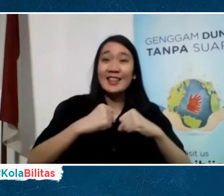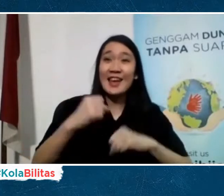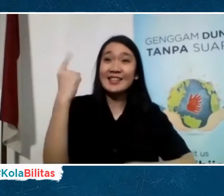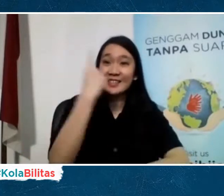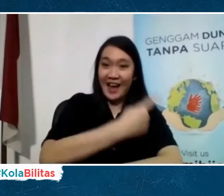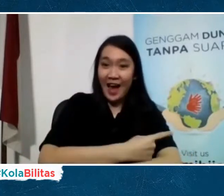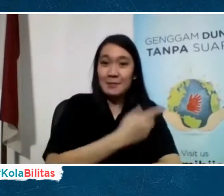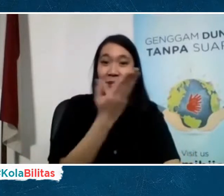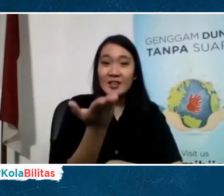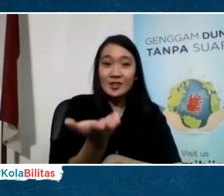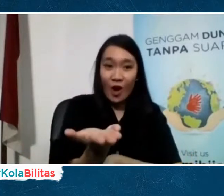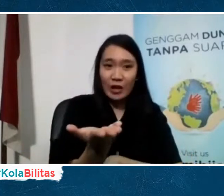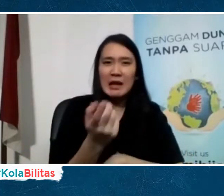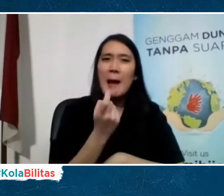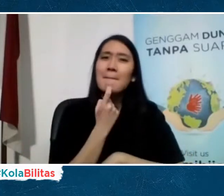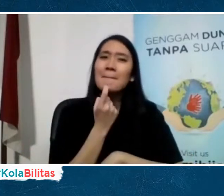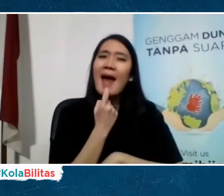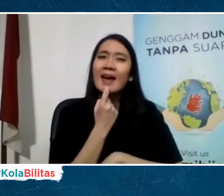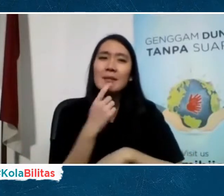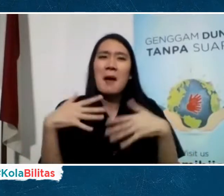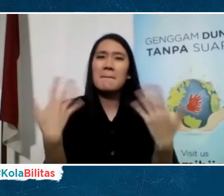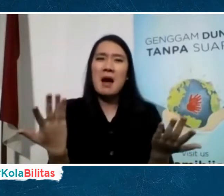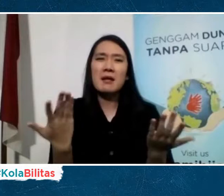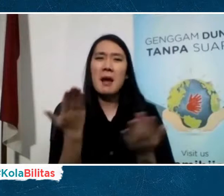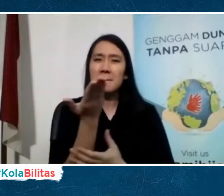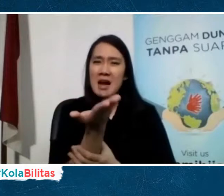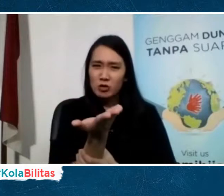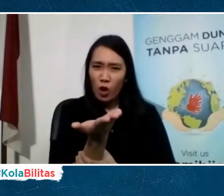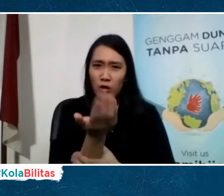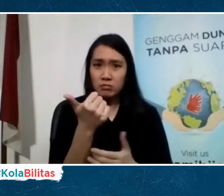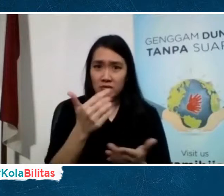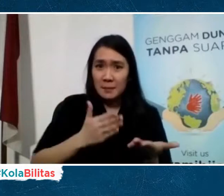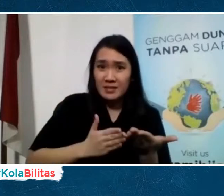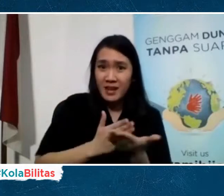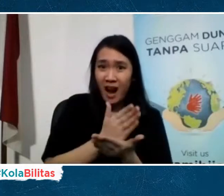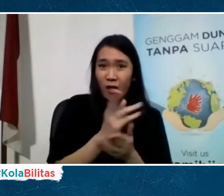biasa. Sehari-hari Mas Doni itu apa saja sih